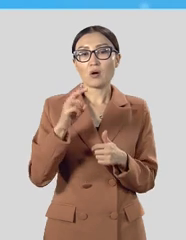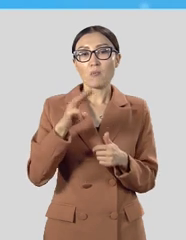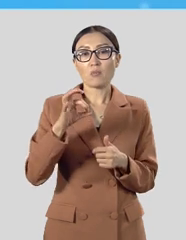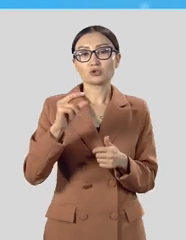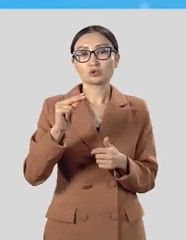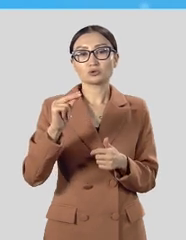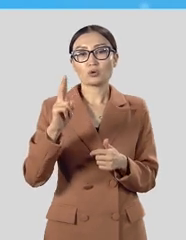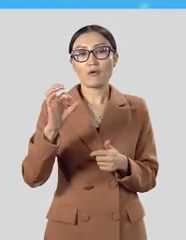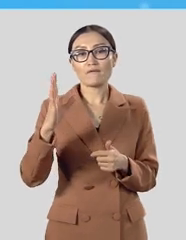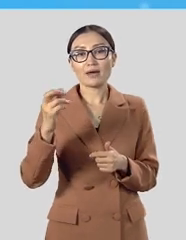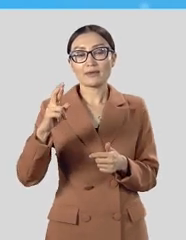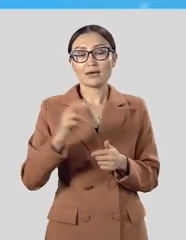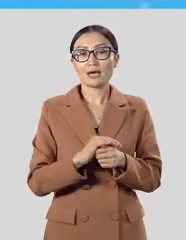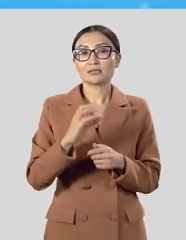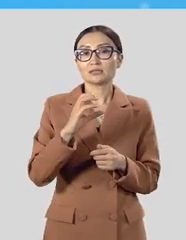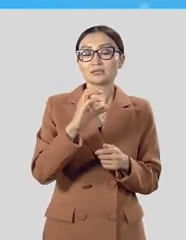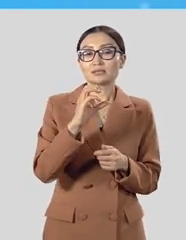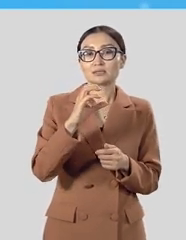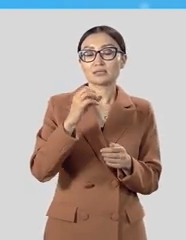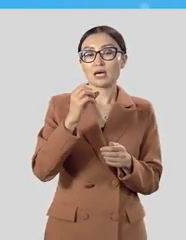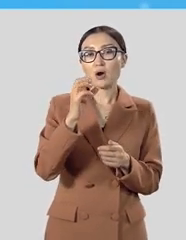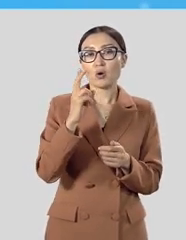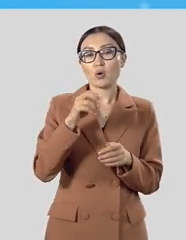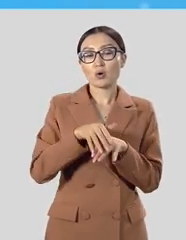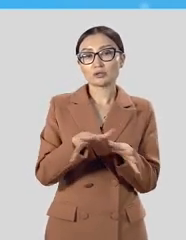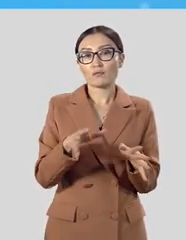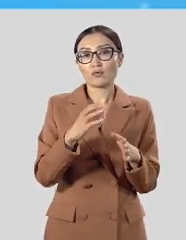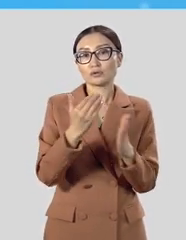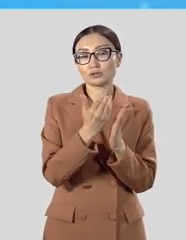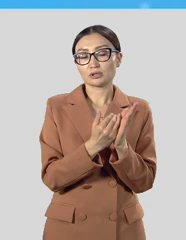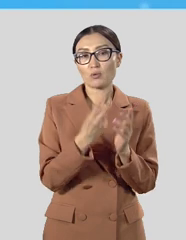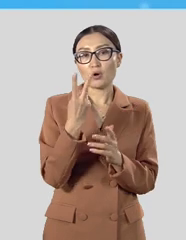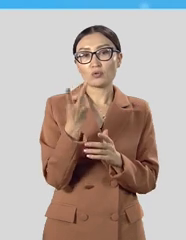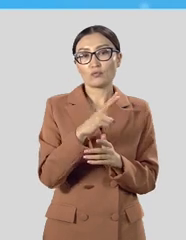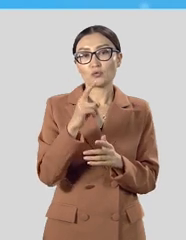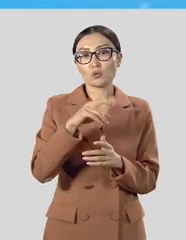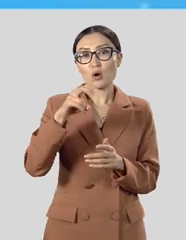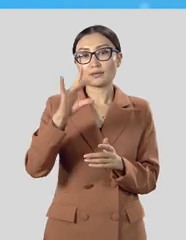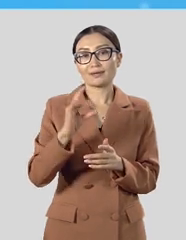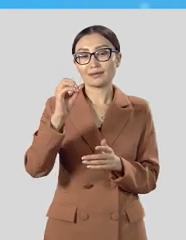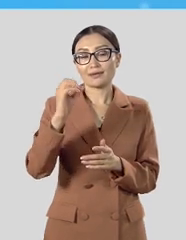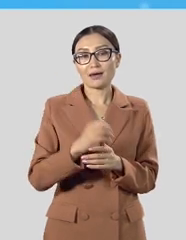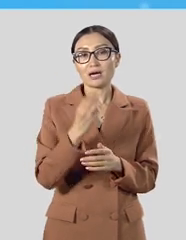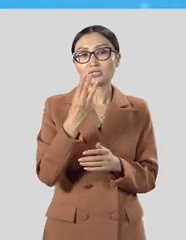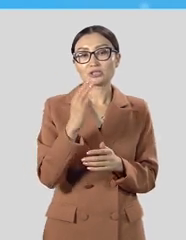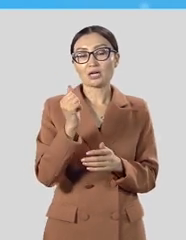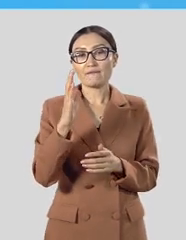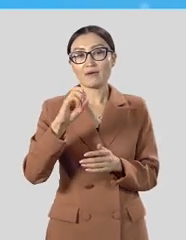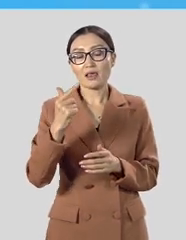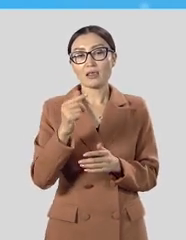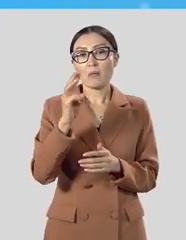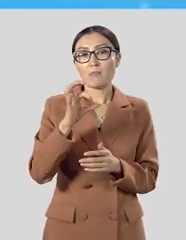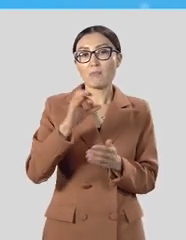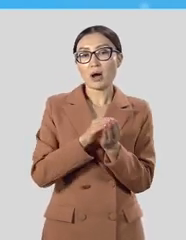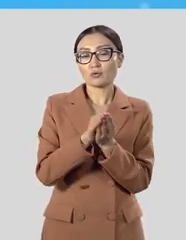мочковатая. Стержневую корневую систему имеют большинство двудольных растений, например, щавель, морковь,